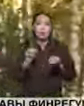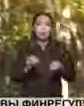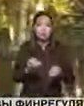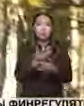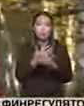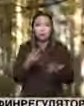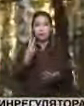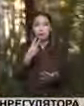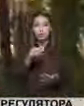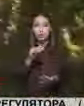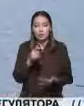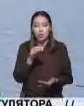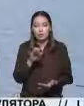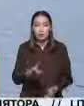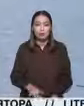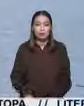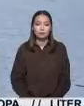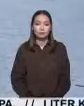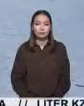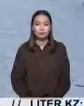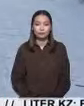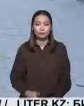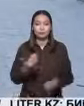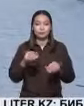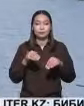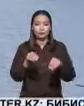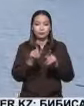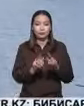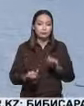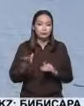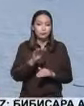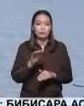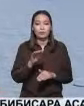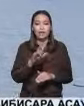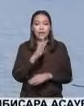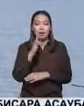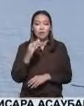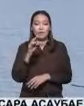20 тысяч гектаров. Нами уже высажено на территории лесного фонда